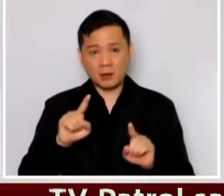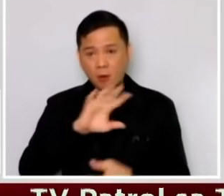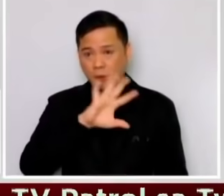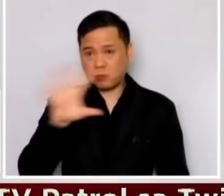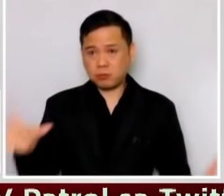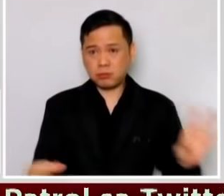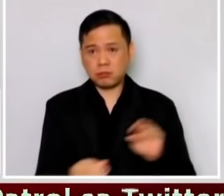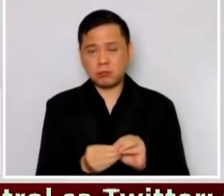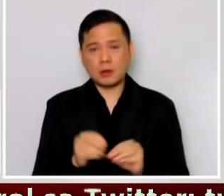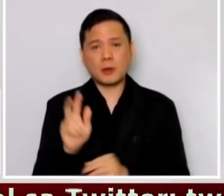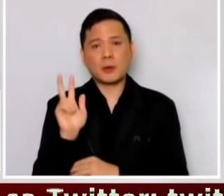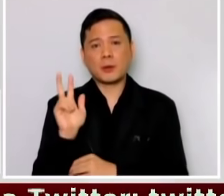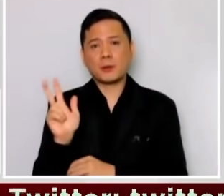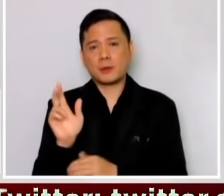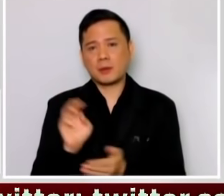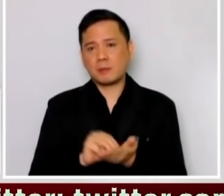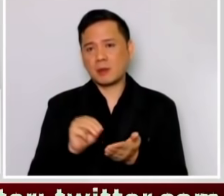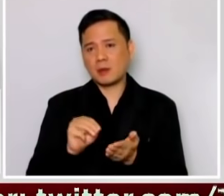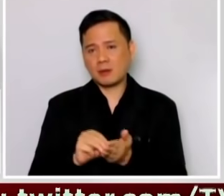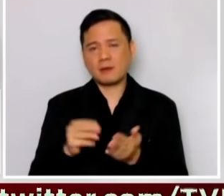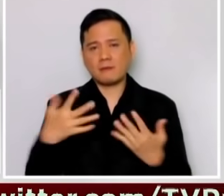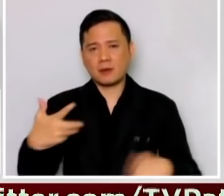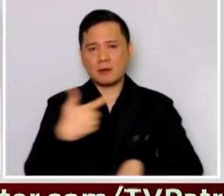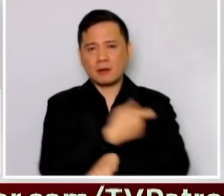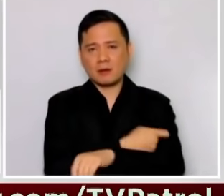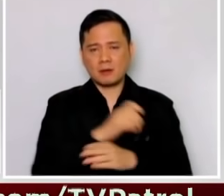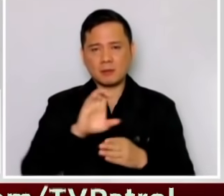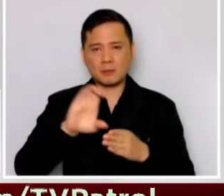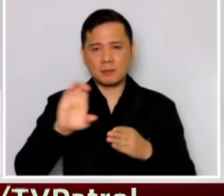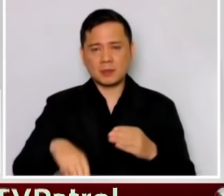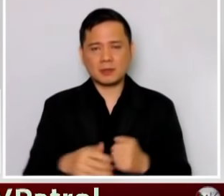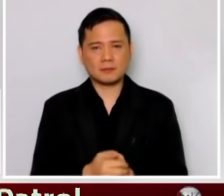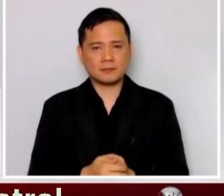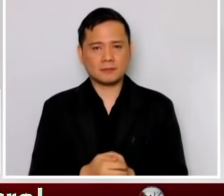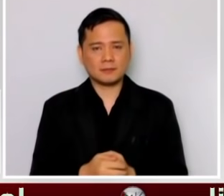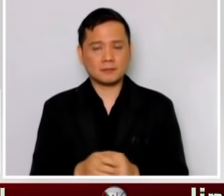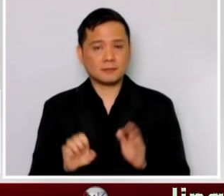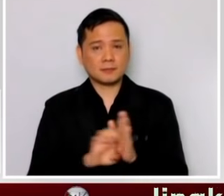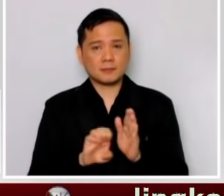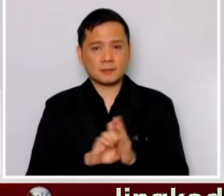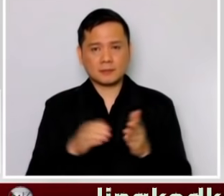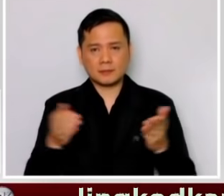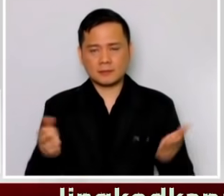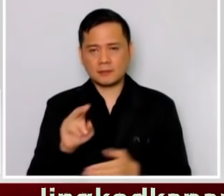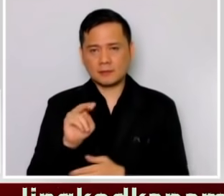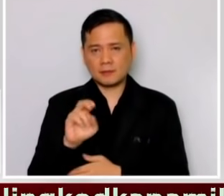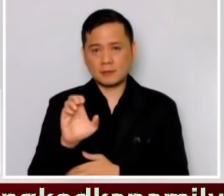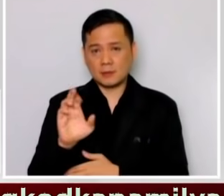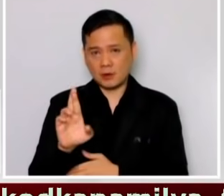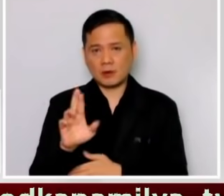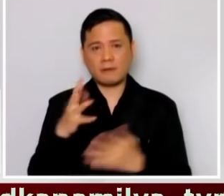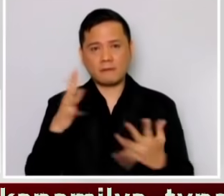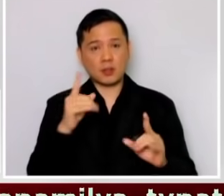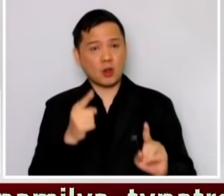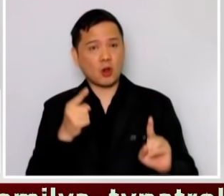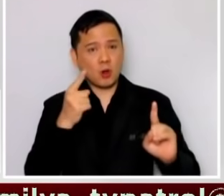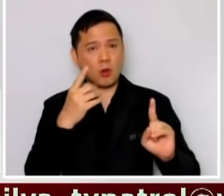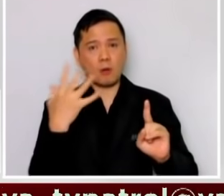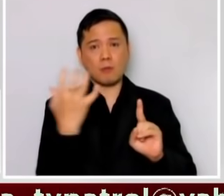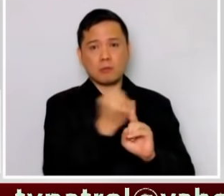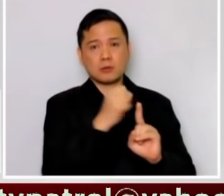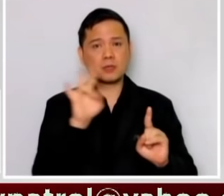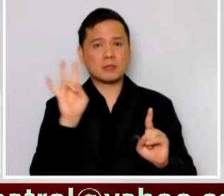vaccinated. Dito po sa National Capital Region, they were able to achieve already yung 70% na target. Pero sa ibang mga regions